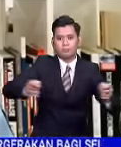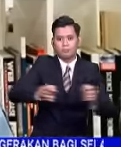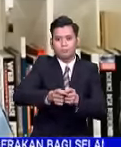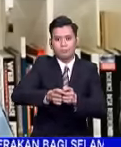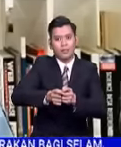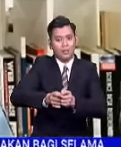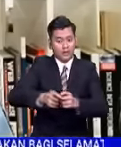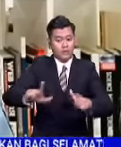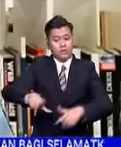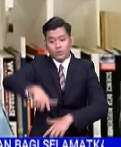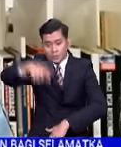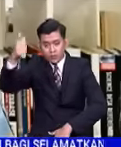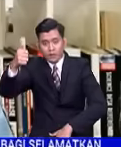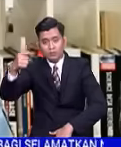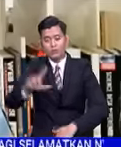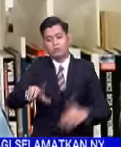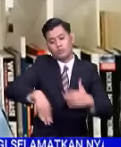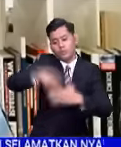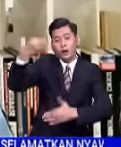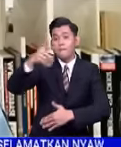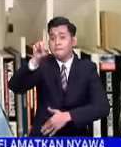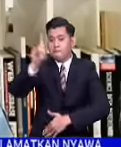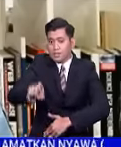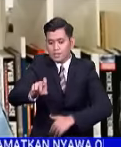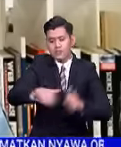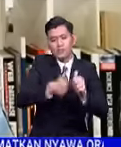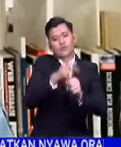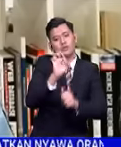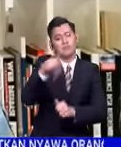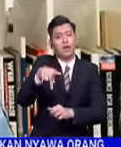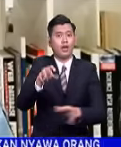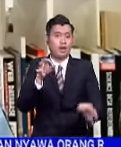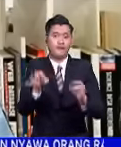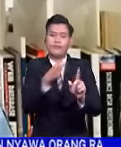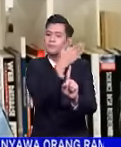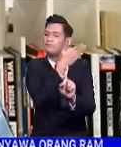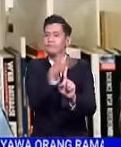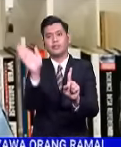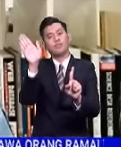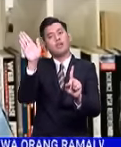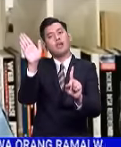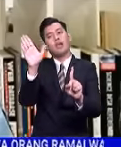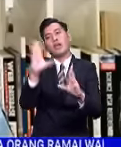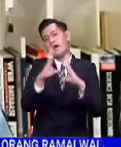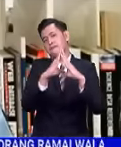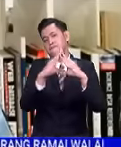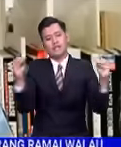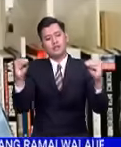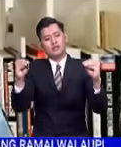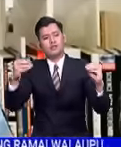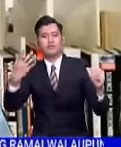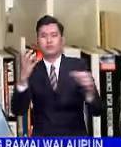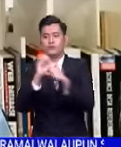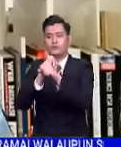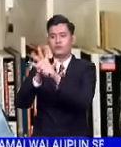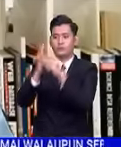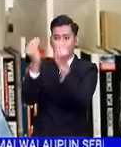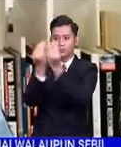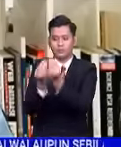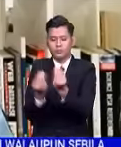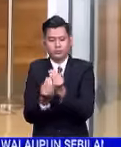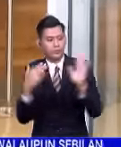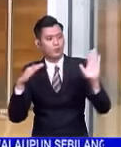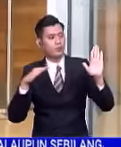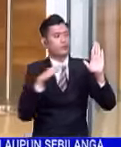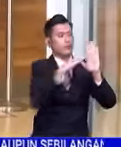SOP. Jikalau SOP masih tidak dipatuhi, maka lengkup penularan COVID-19 tidak dapat